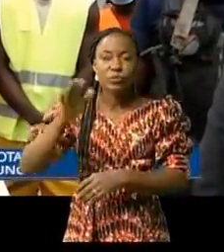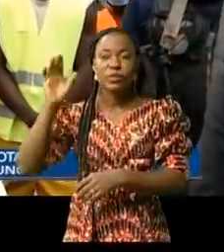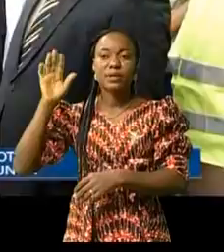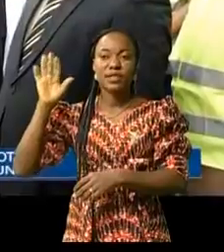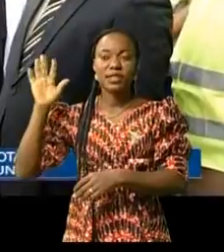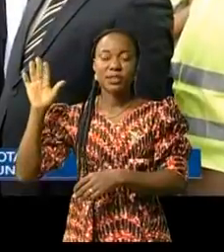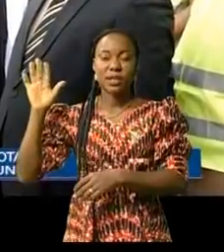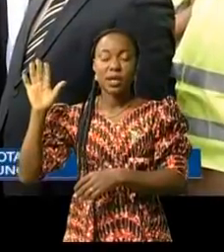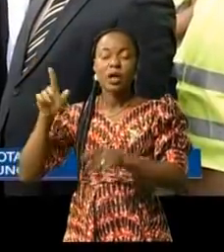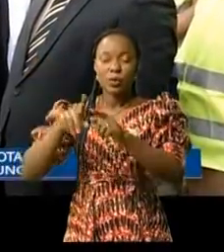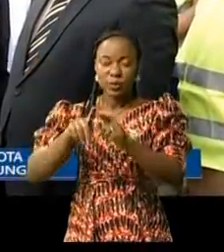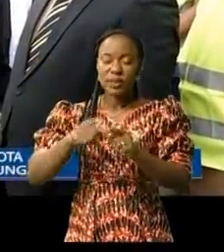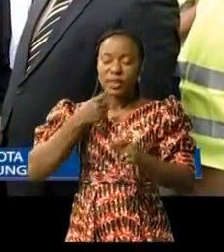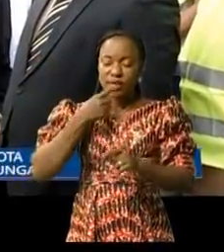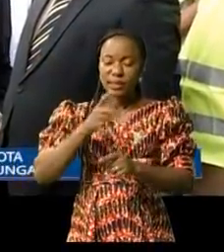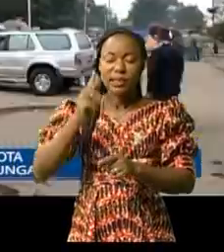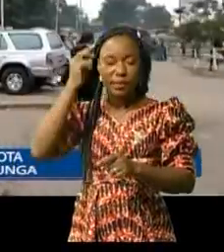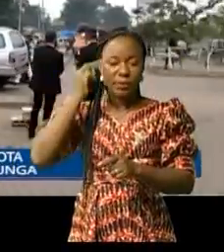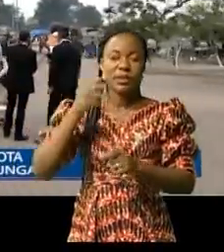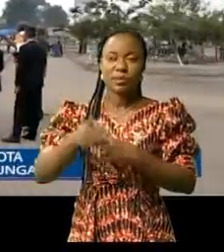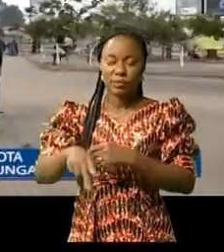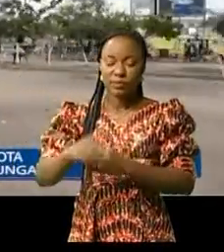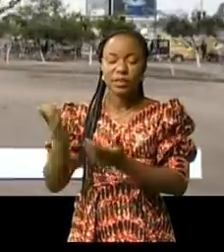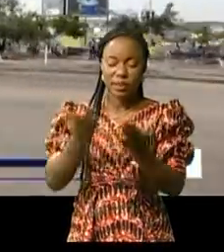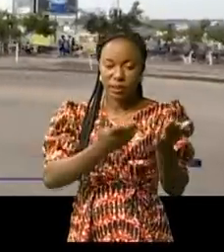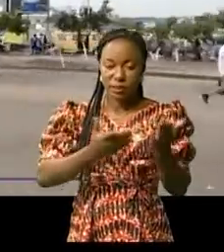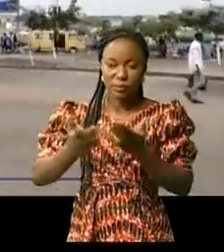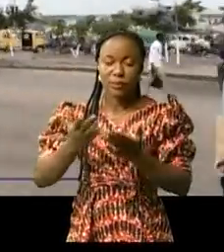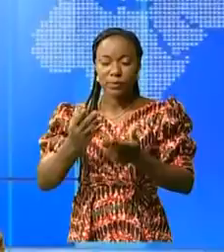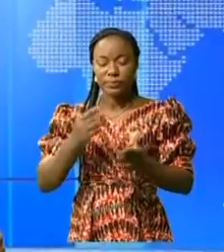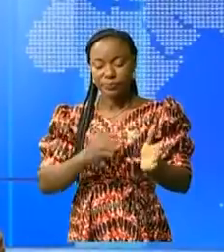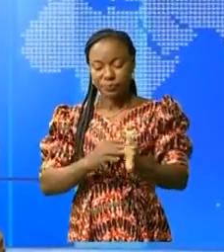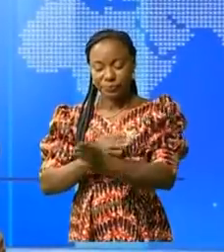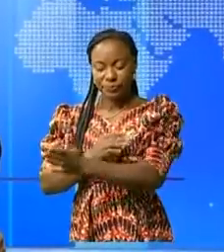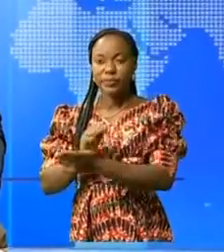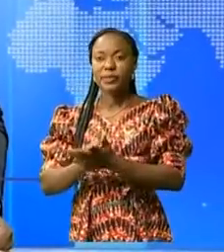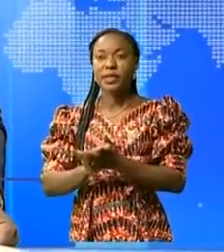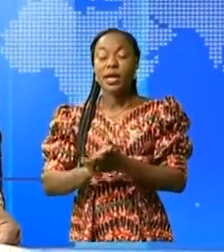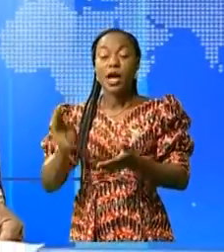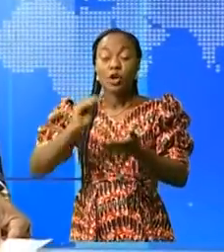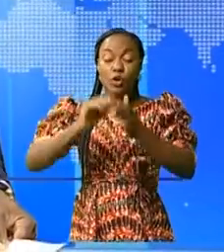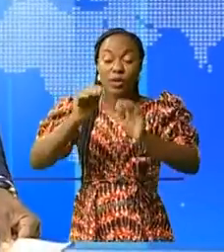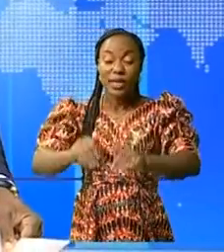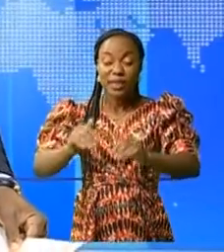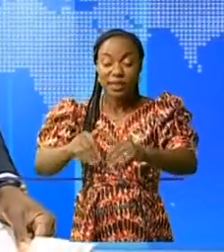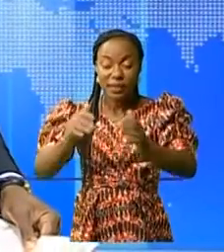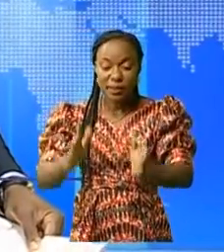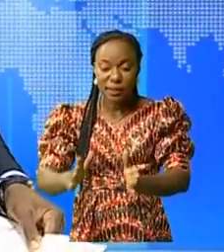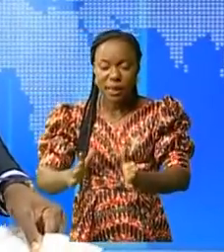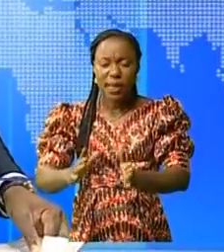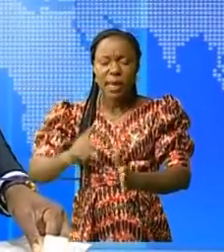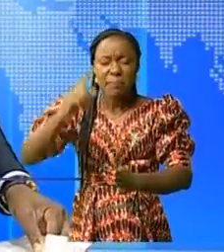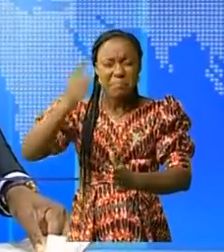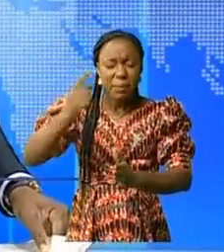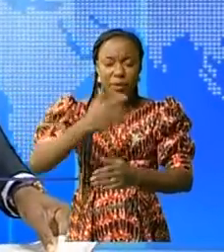de kinshasa a affirmé le ministre province est de transport amont blockhaus où l'agriculture est le moteur de développement d'une nation